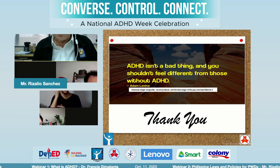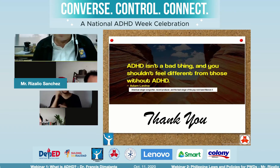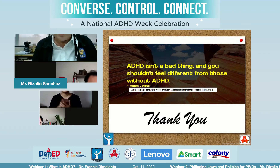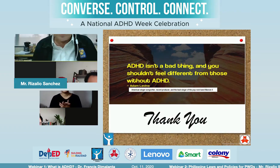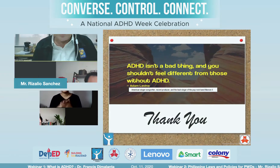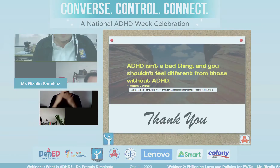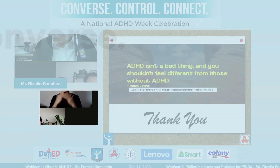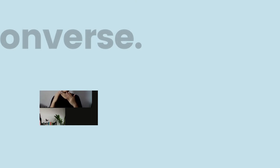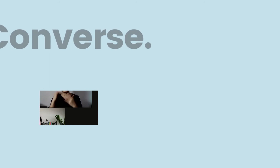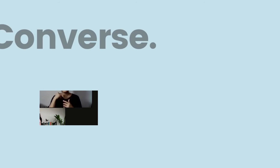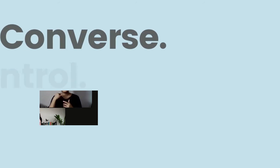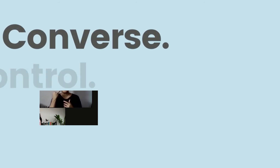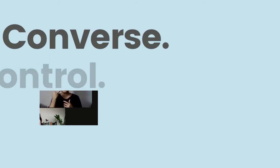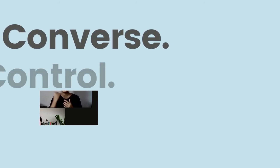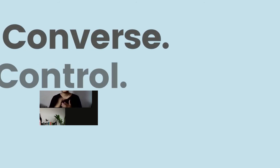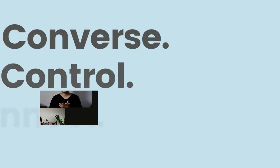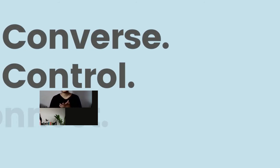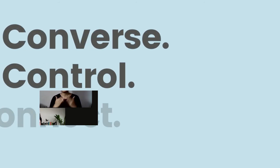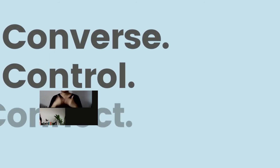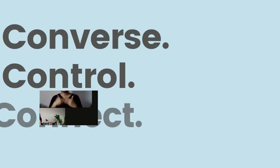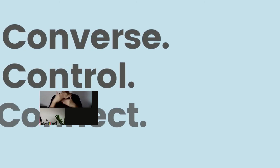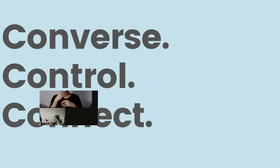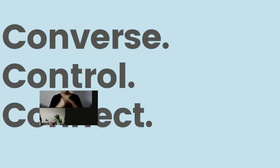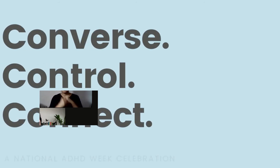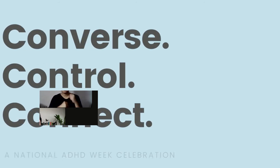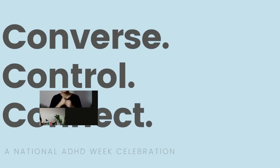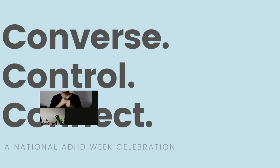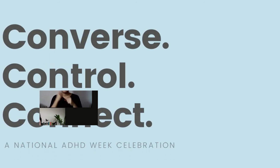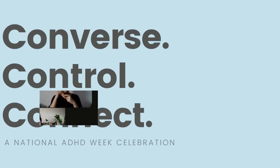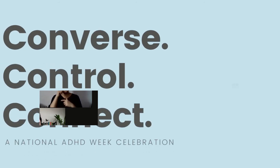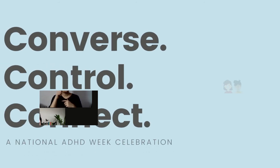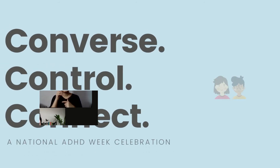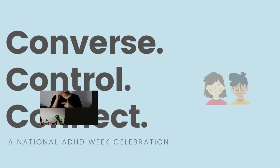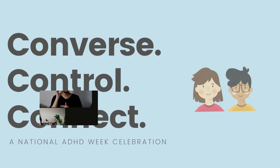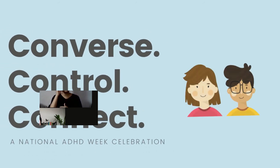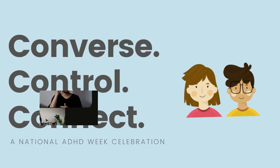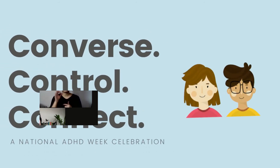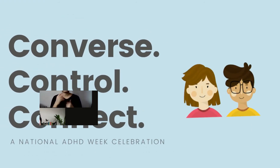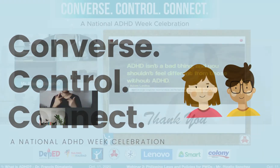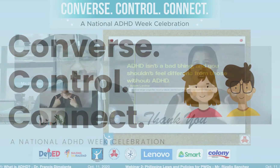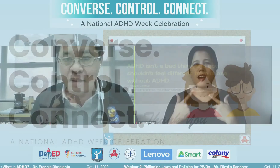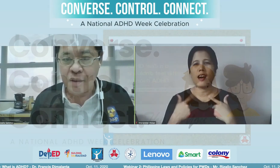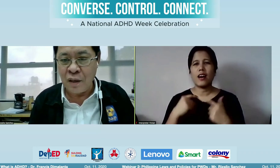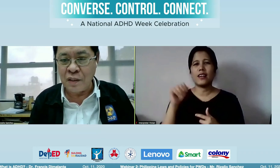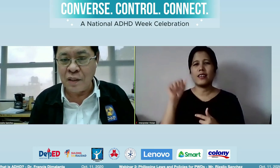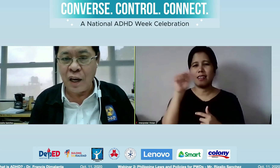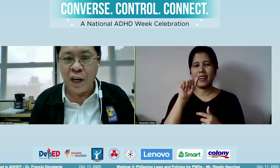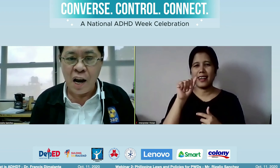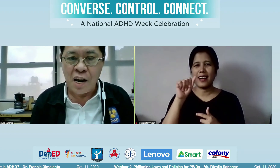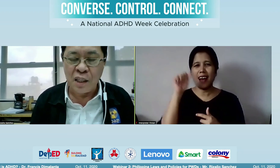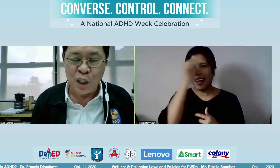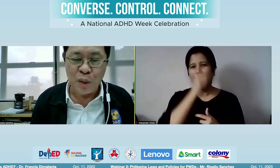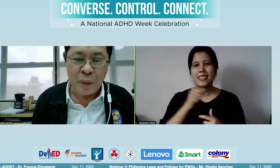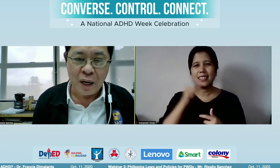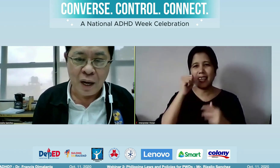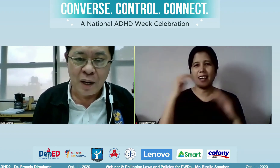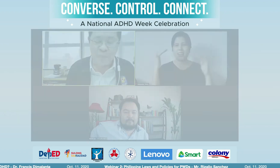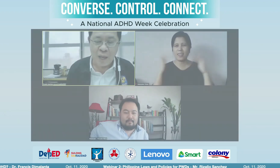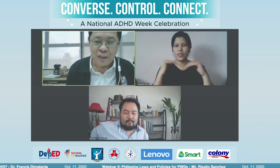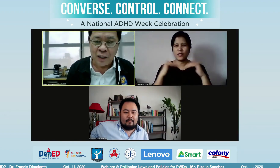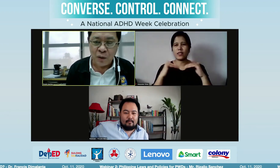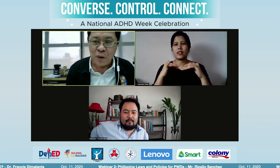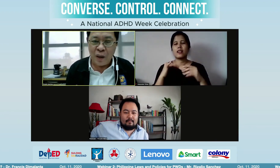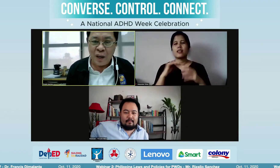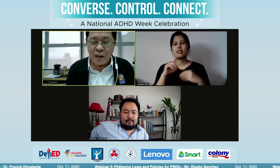you, Joe. And next year, I'm looking forward na magkaroon tayo ng ASEAN Conference on ADHD, kasi kailangan natin,